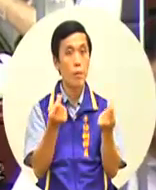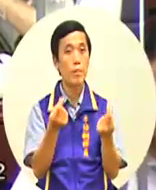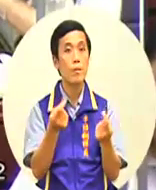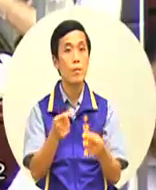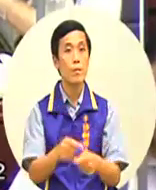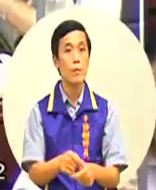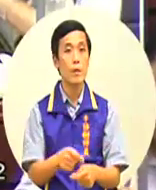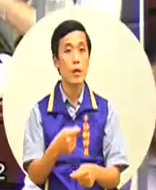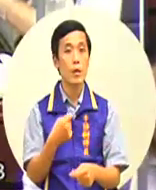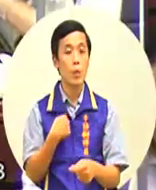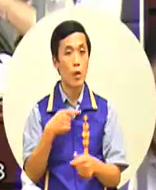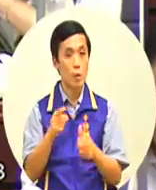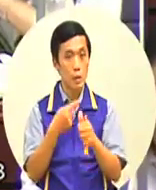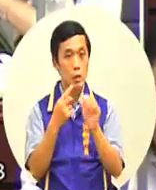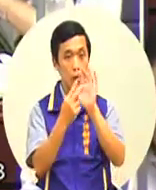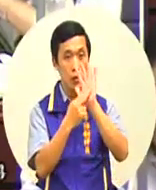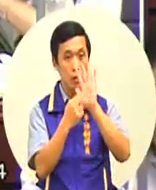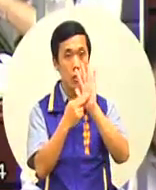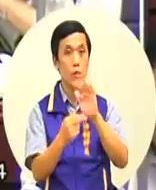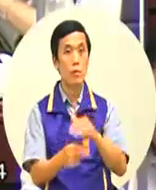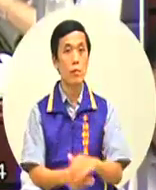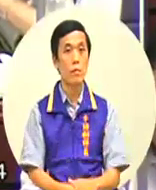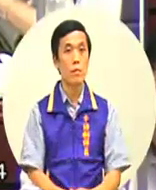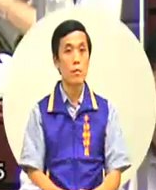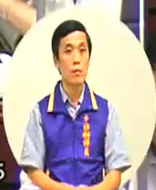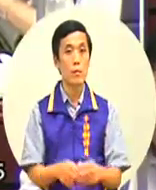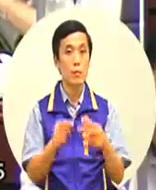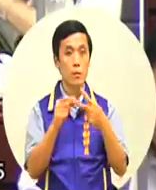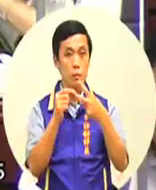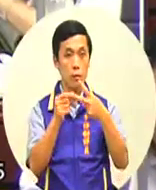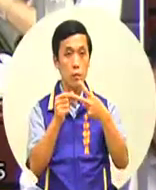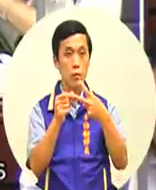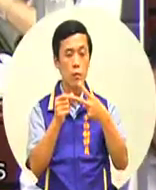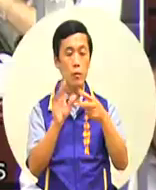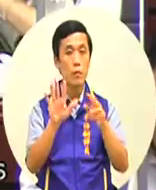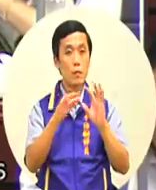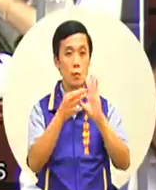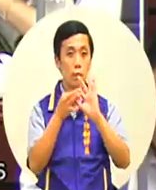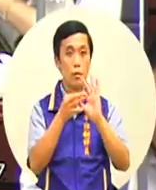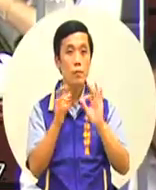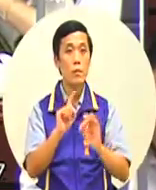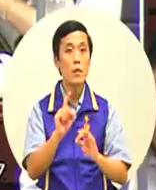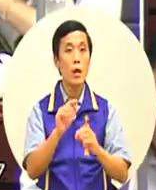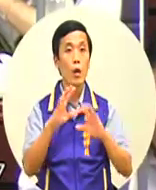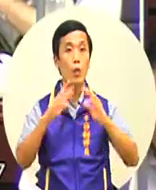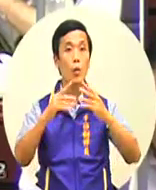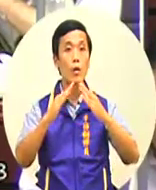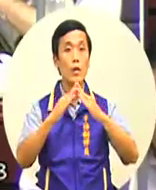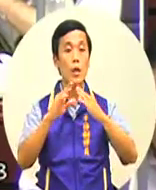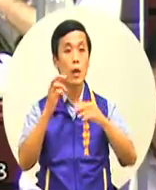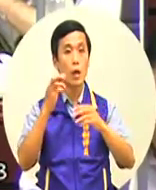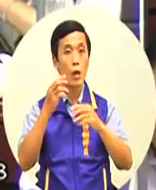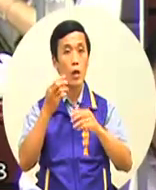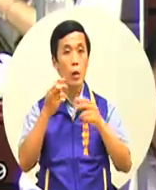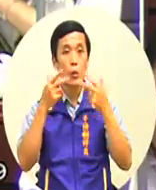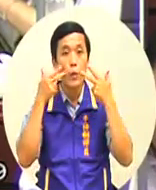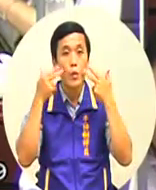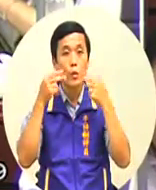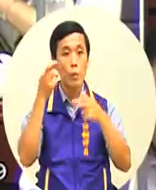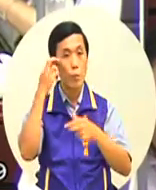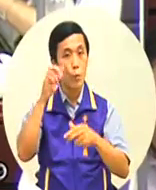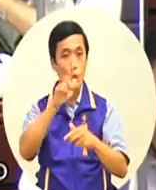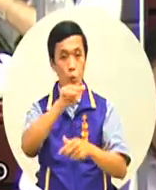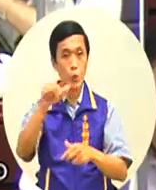工程，先跟议员做个说明哈。那第二个部分就是有关于国家原住民博物馆这部分